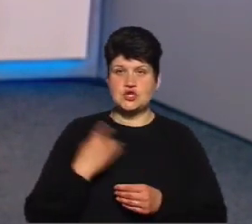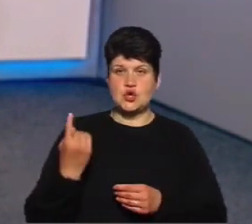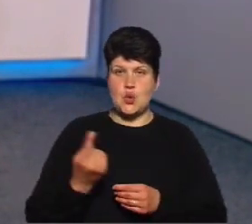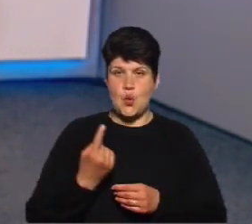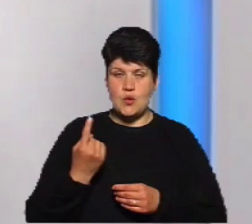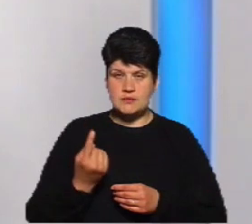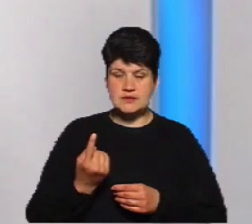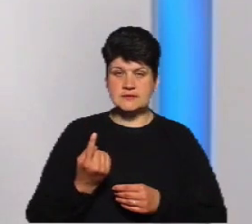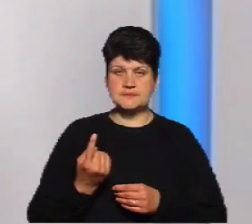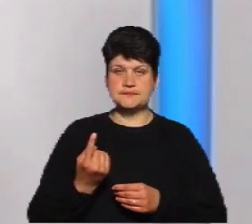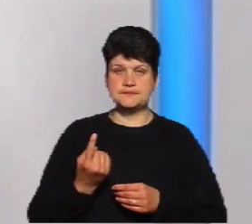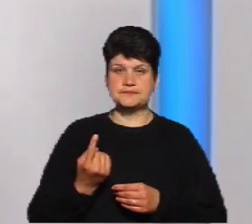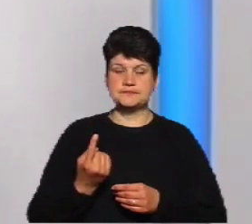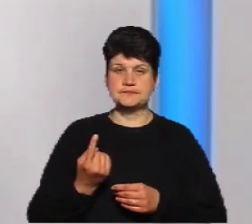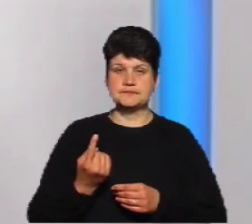тільки,